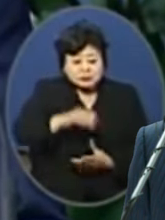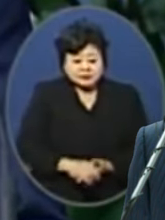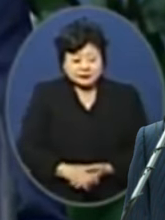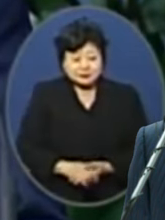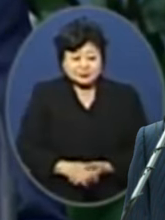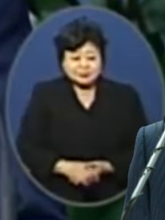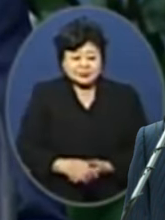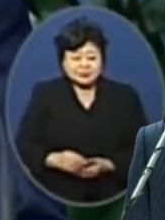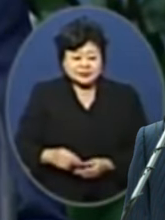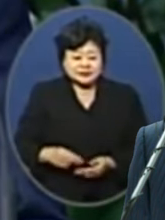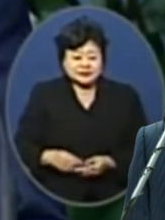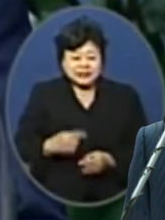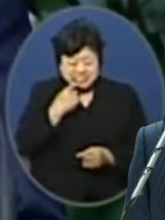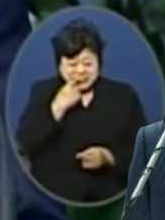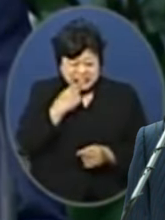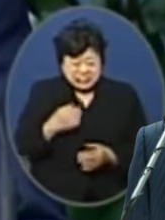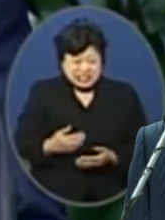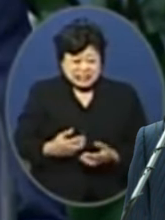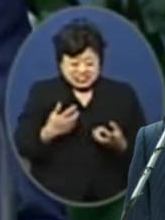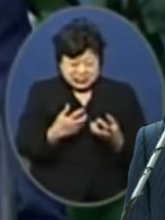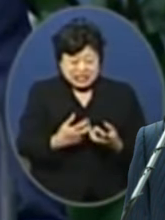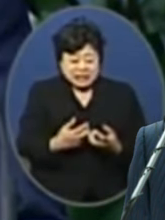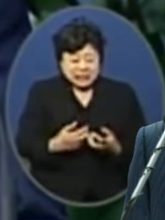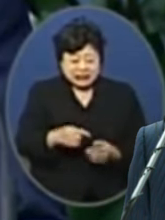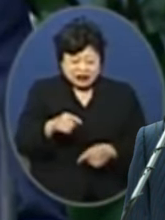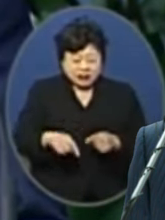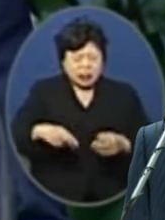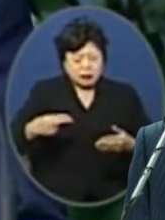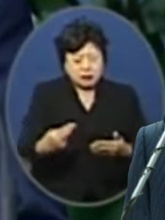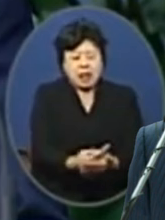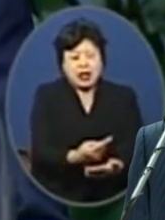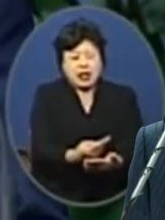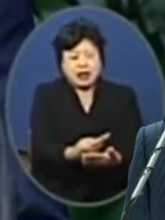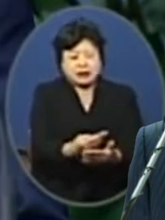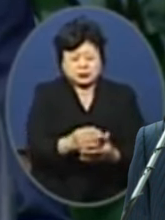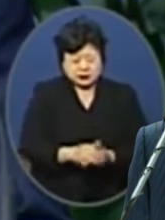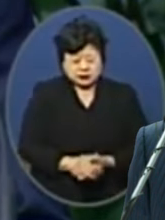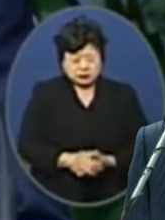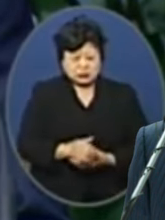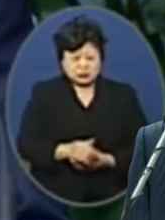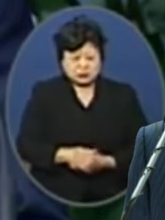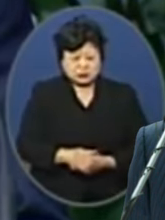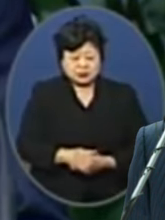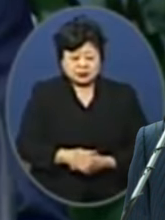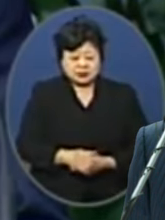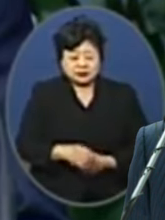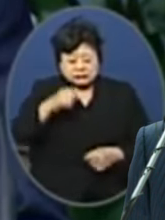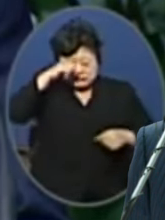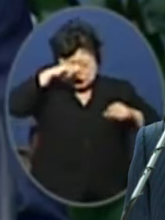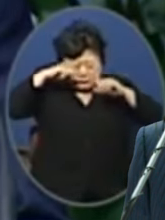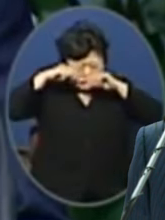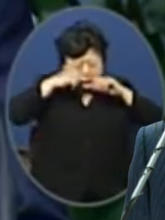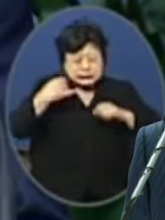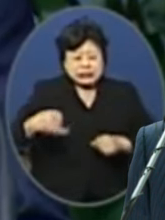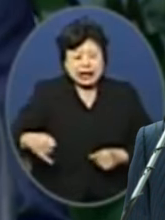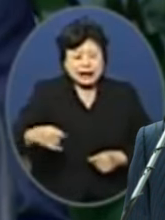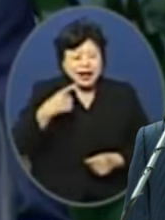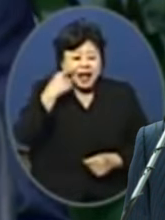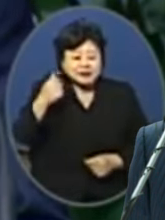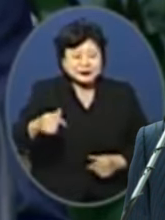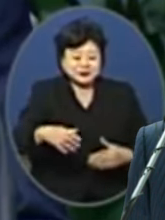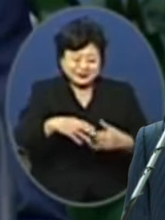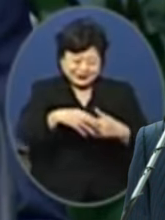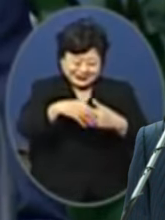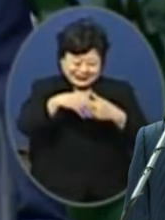얼음 위를 걸어가다가 미끄러져서 꽝 엉동 반을 찍으면 그다음에는 응응 웁니다 그 아버지가